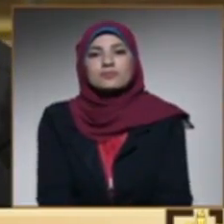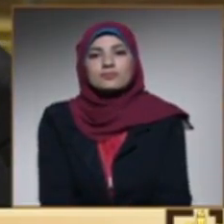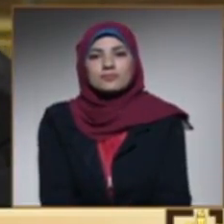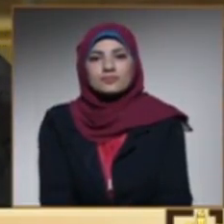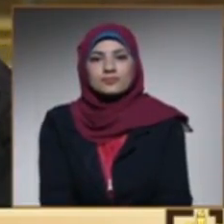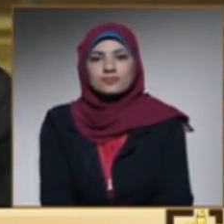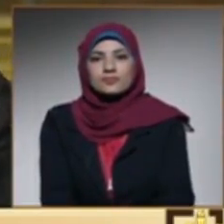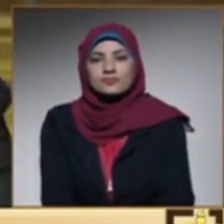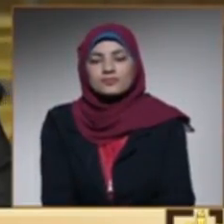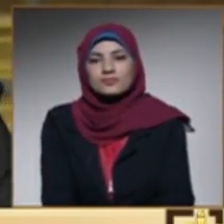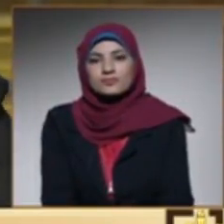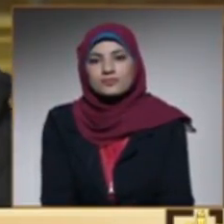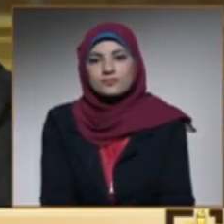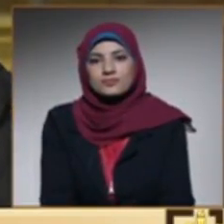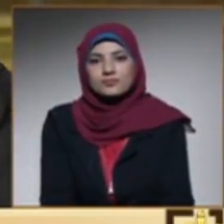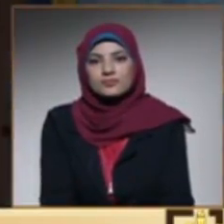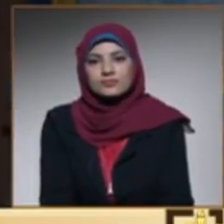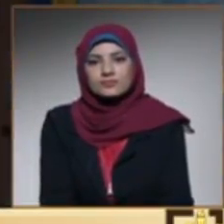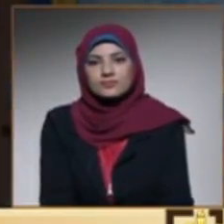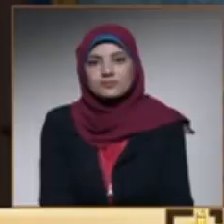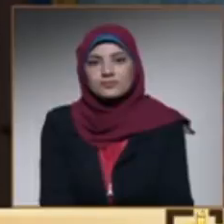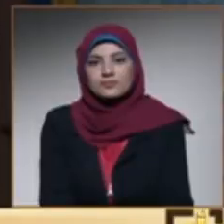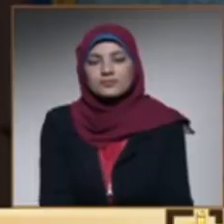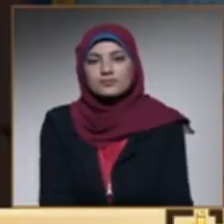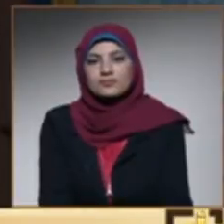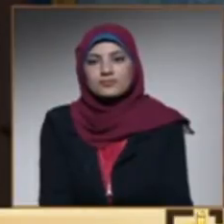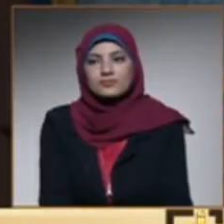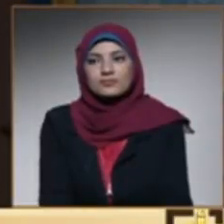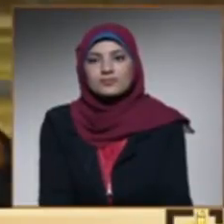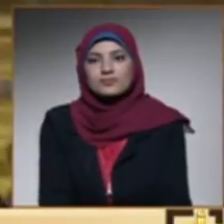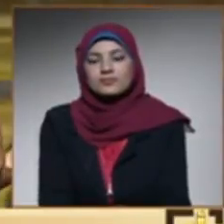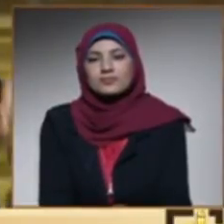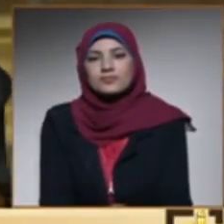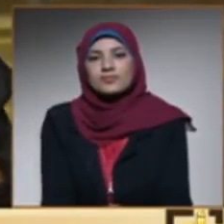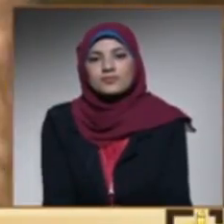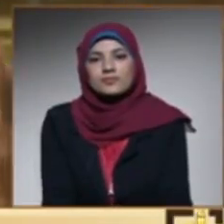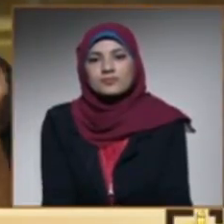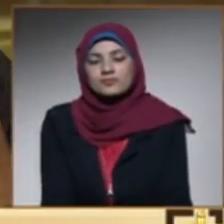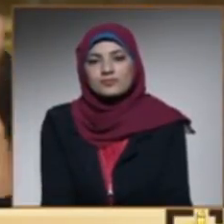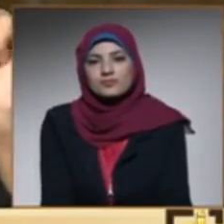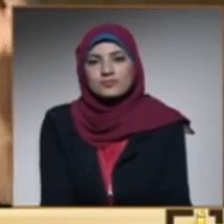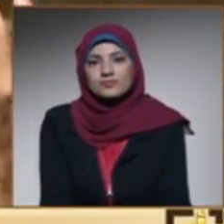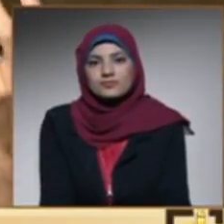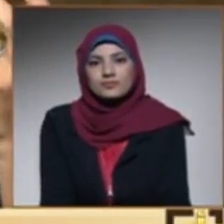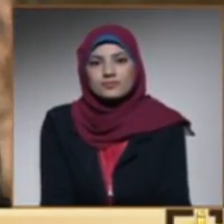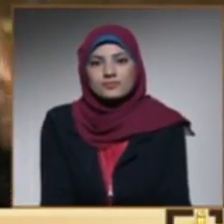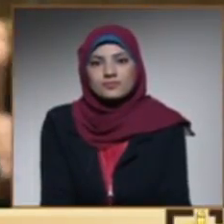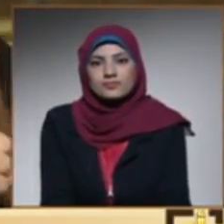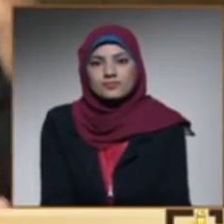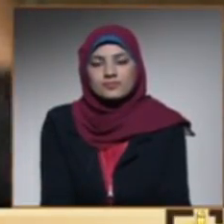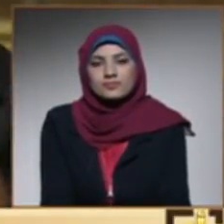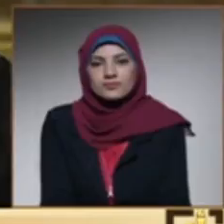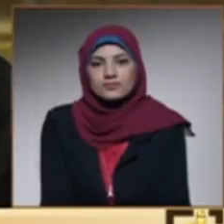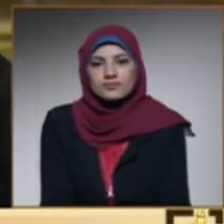انا نفسي الحجر كمان اللي هو بتاع السماعات ان هم يدونا المعاش يبقى عالي شويه عشان